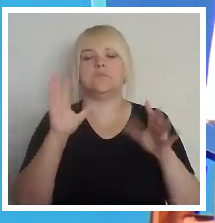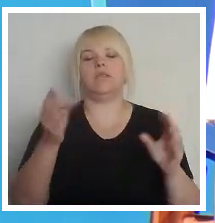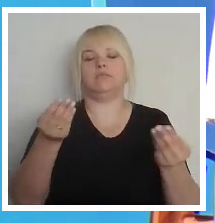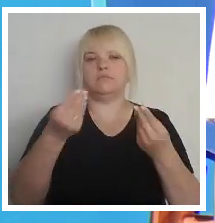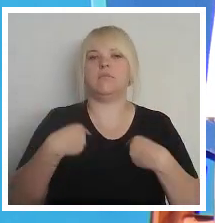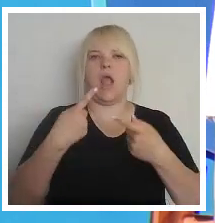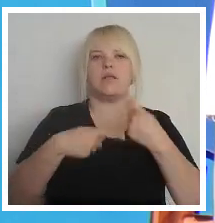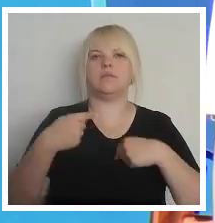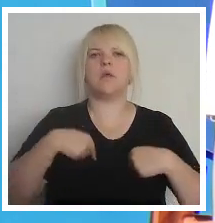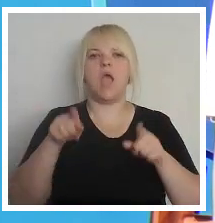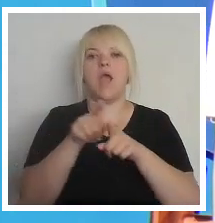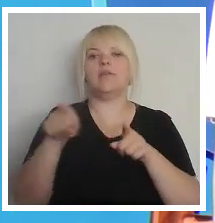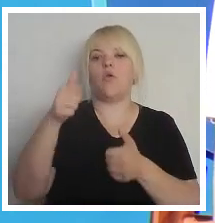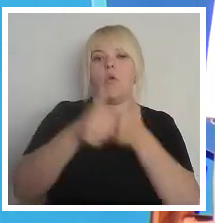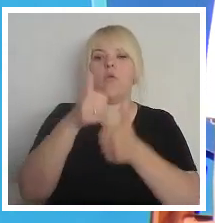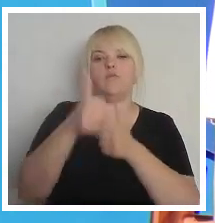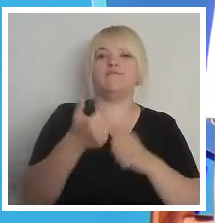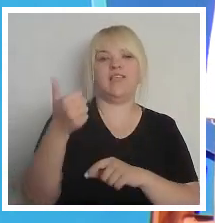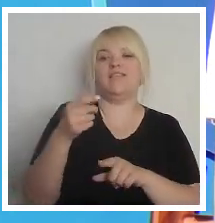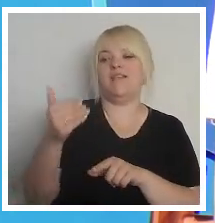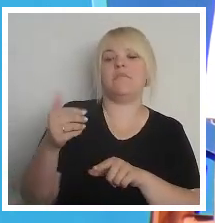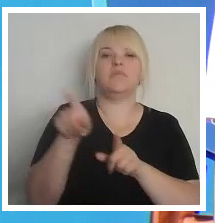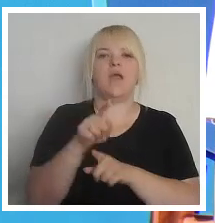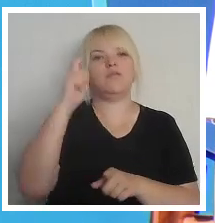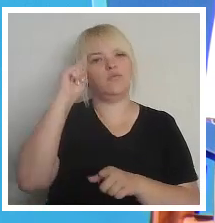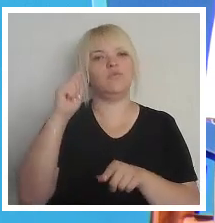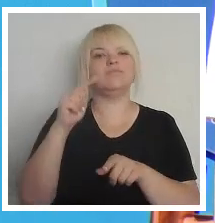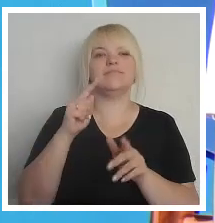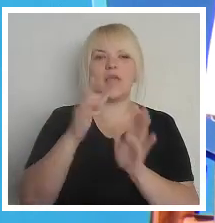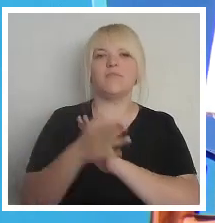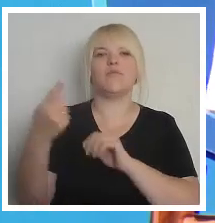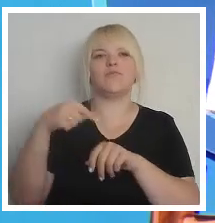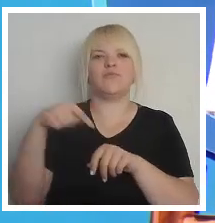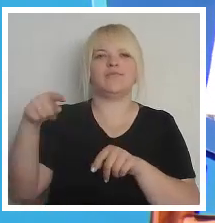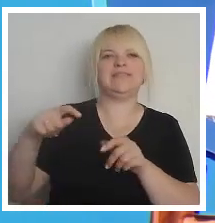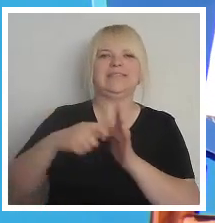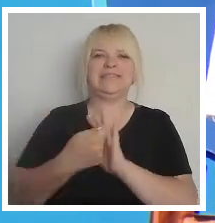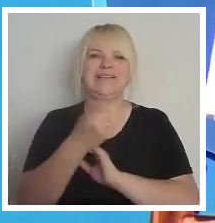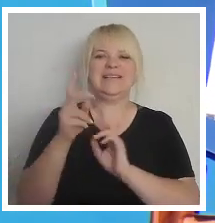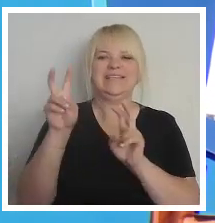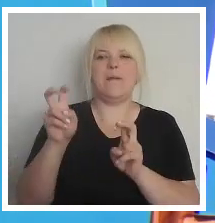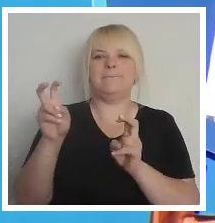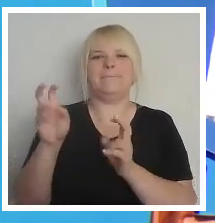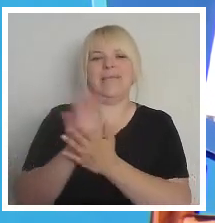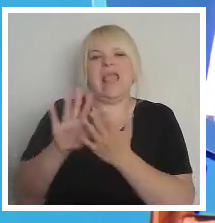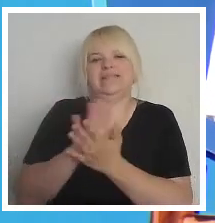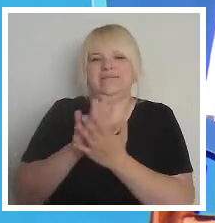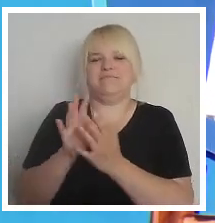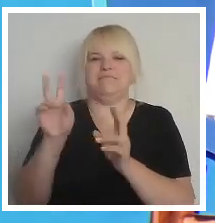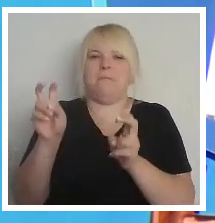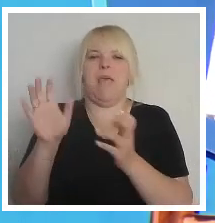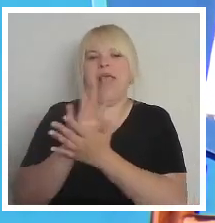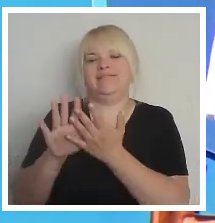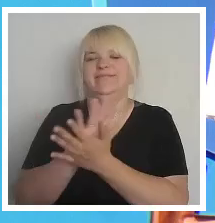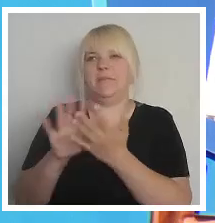teiksim, mēs arī jūtam šo spiedienu no šiem, nu, pēdiņās brīviem, no